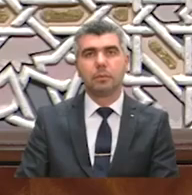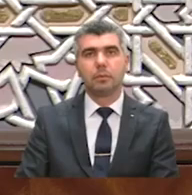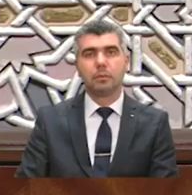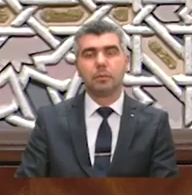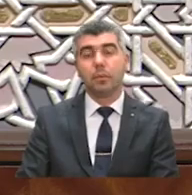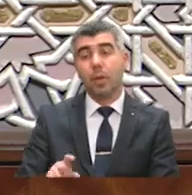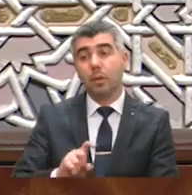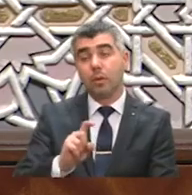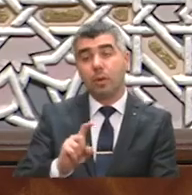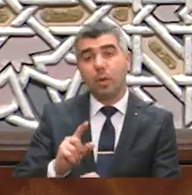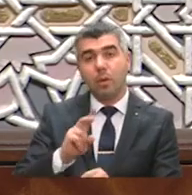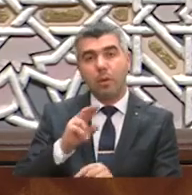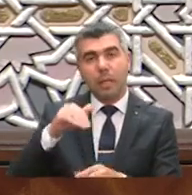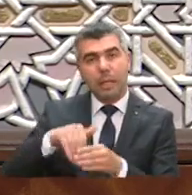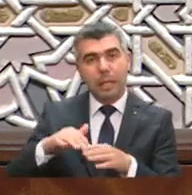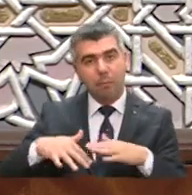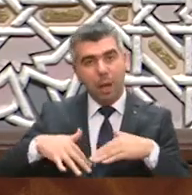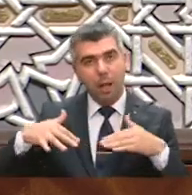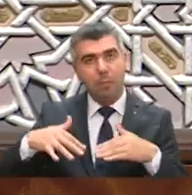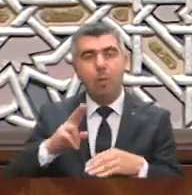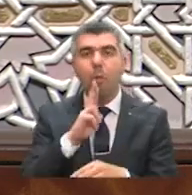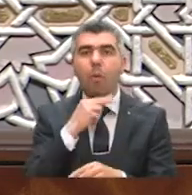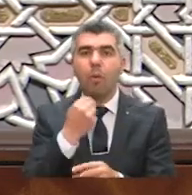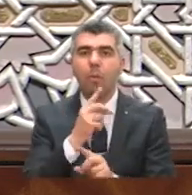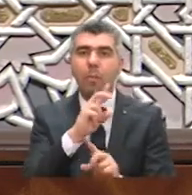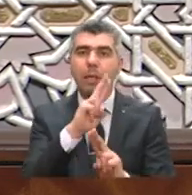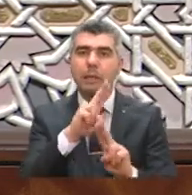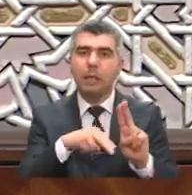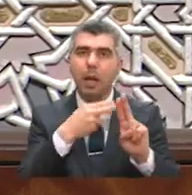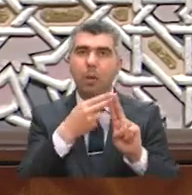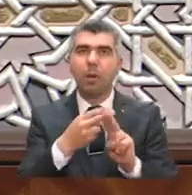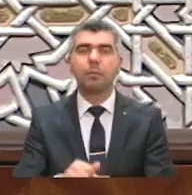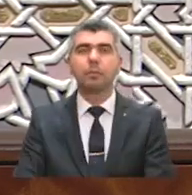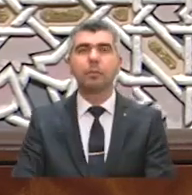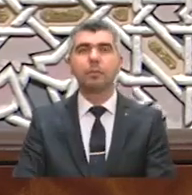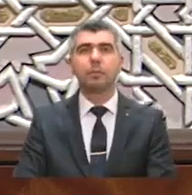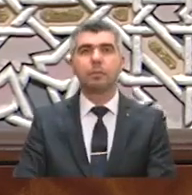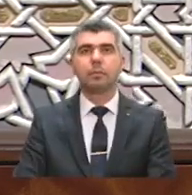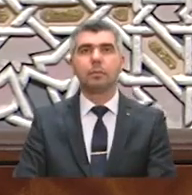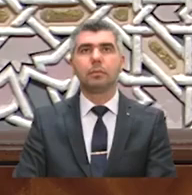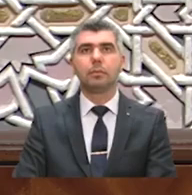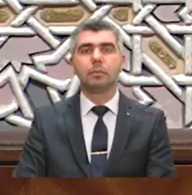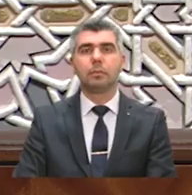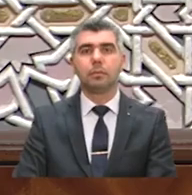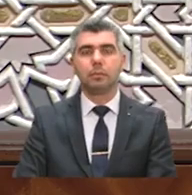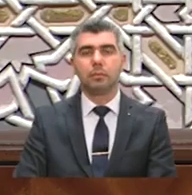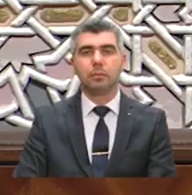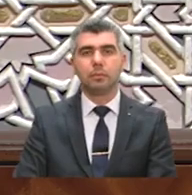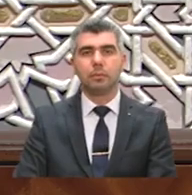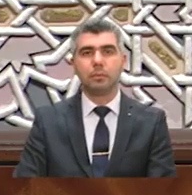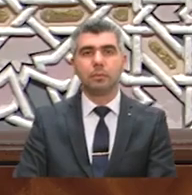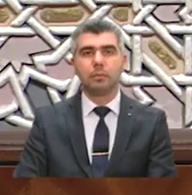نائب وكاين حكومه, كاين حكومه. هذا دابا غير تشويش مجاني. اسيد سيبو الله يهديك.